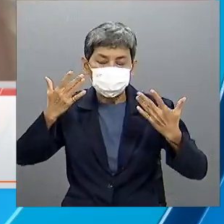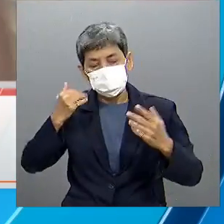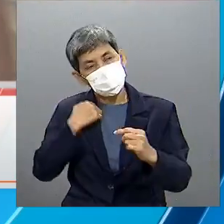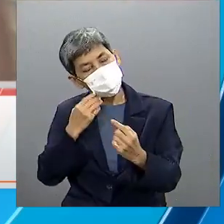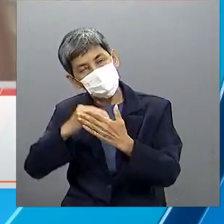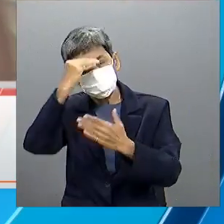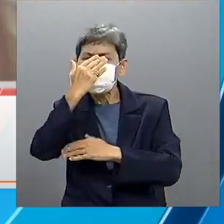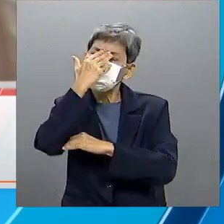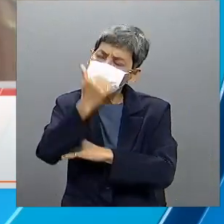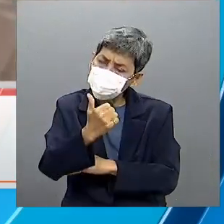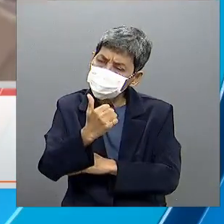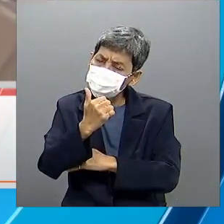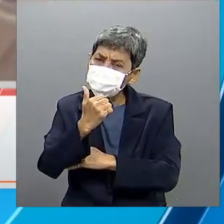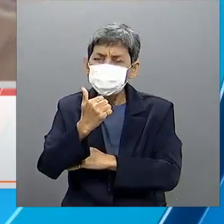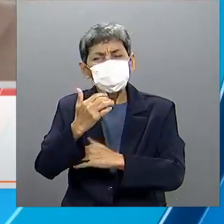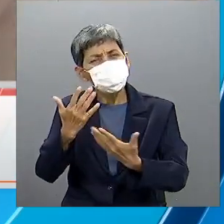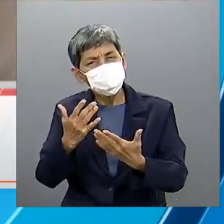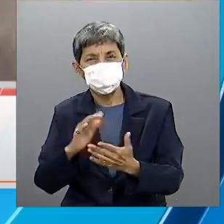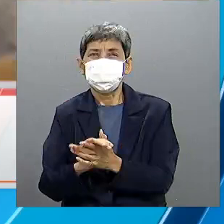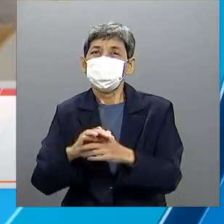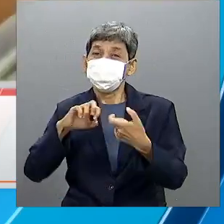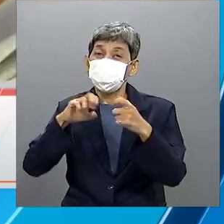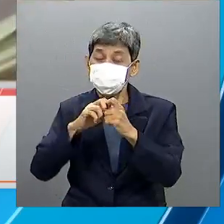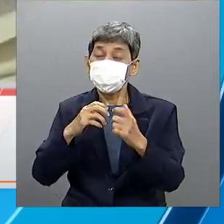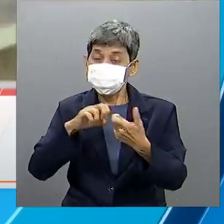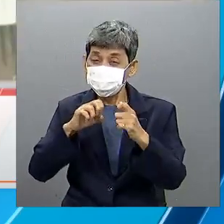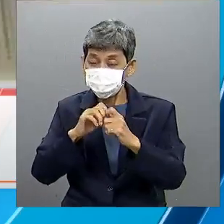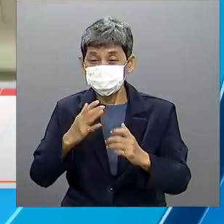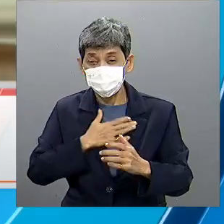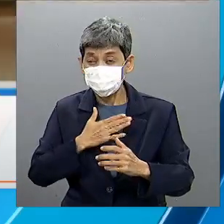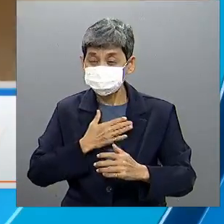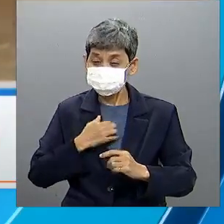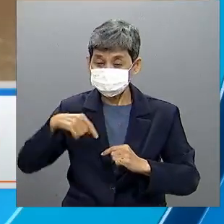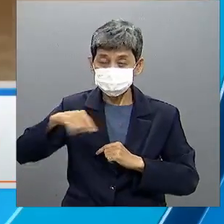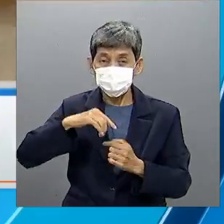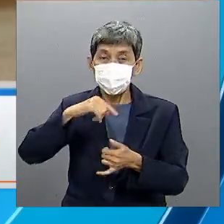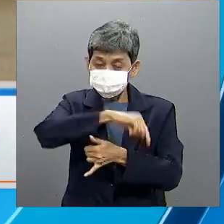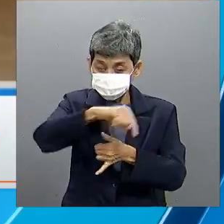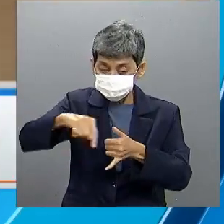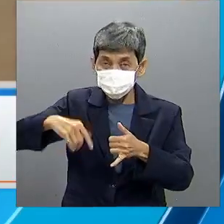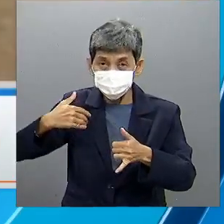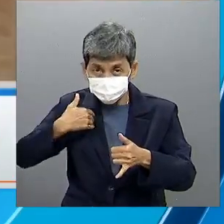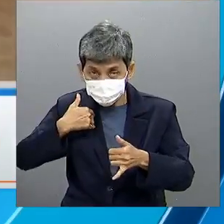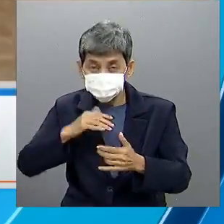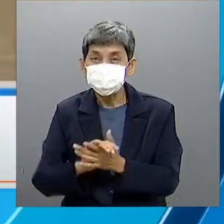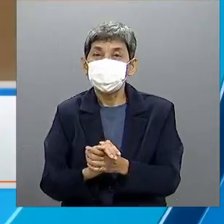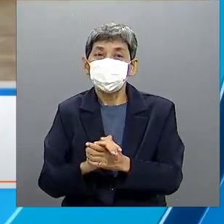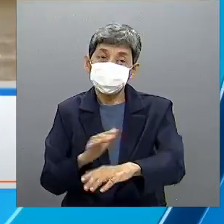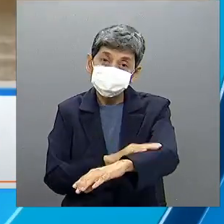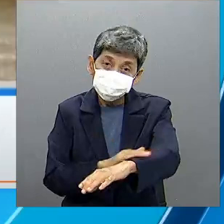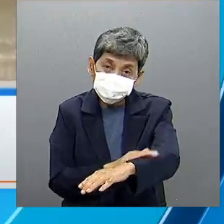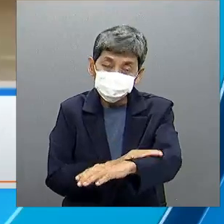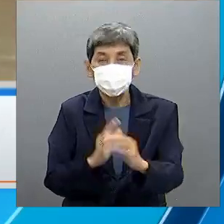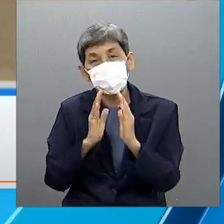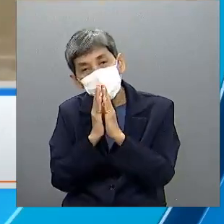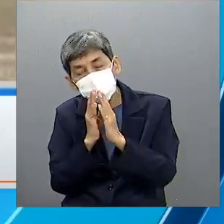มหรือว่าจะเป็นเรื่องของความแตกต่างของเขาเองที่แตกต่างจากแวดล้อมของเขาเช่นอาจจะเป็นเรื่องของเชื้อชาติเรื่องของศาสนาหรือเรื่องของทางด้านเพ